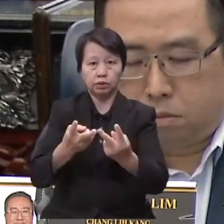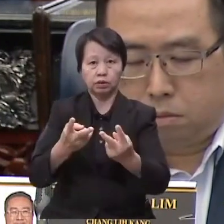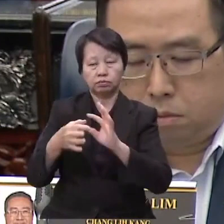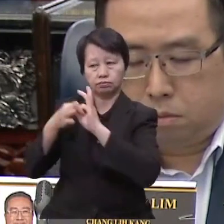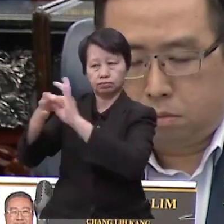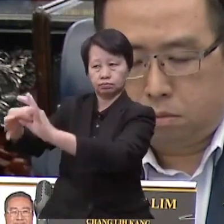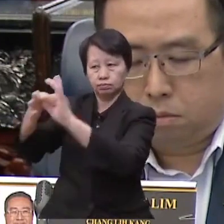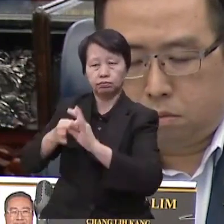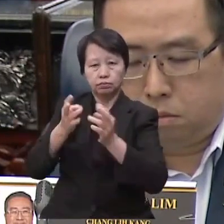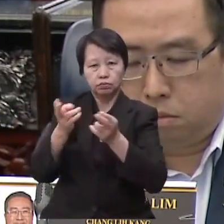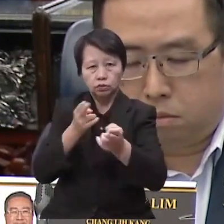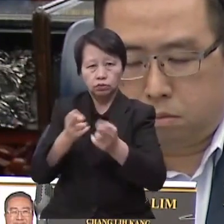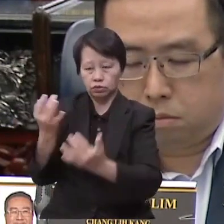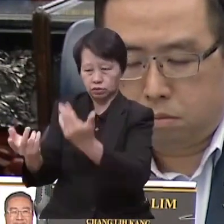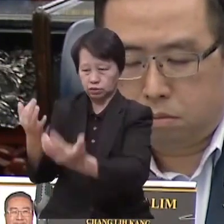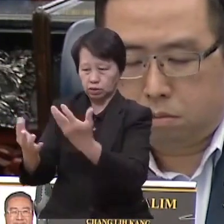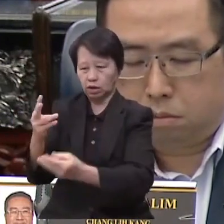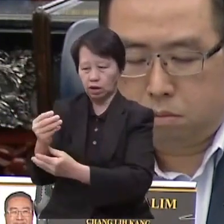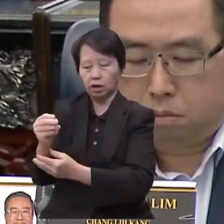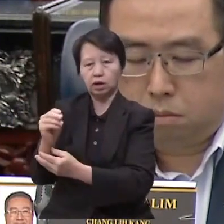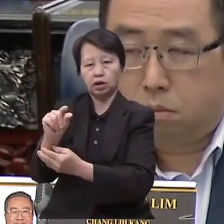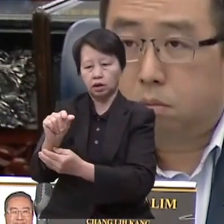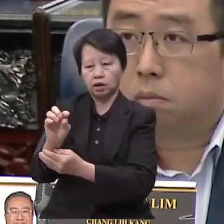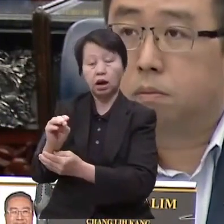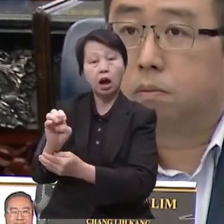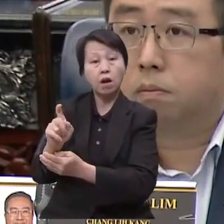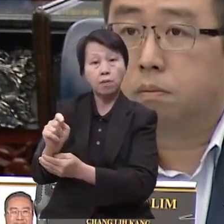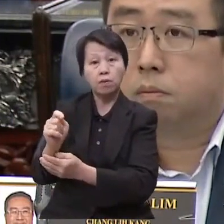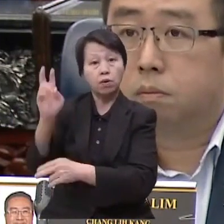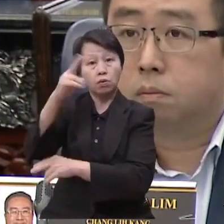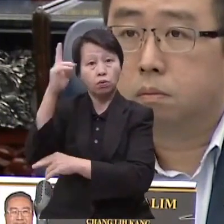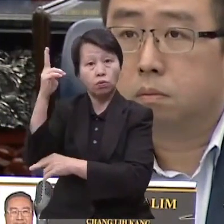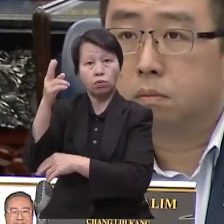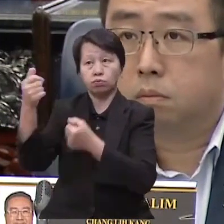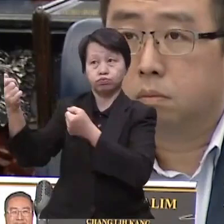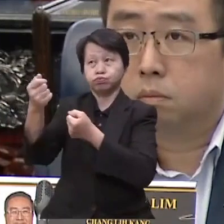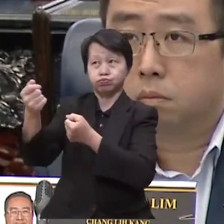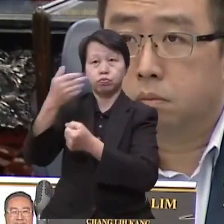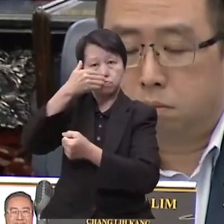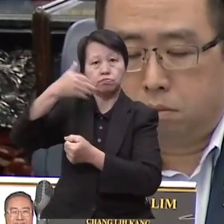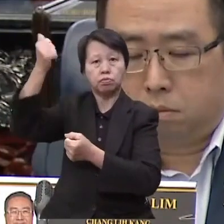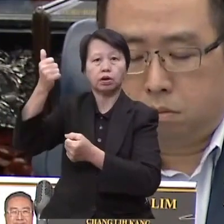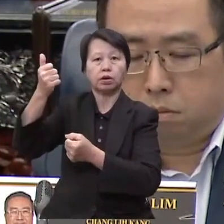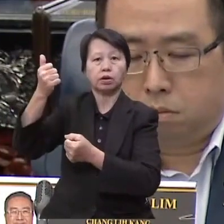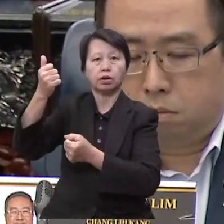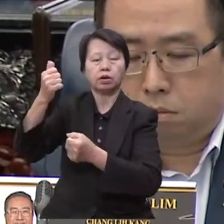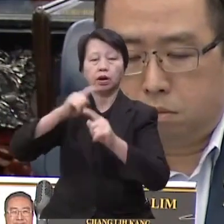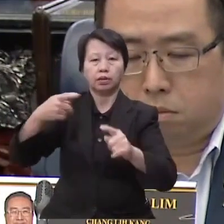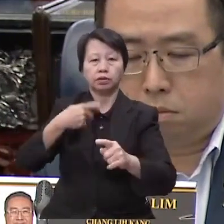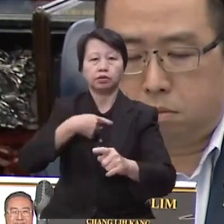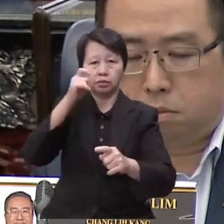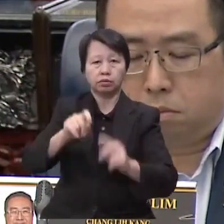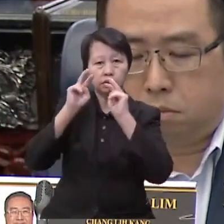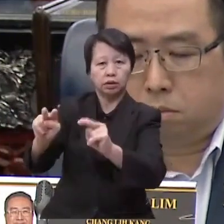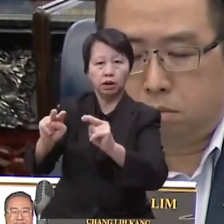kerjasama pengurusan akaran tanah gambut dan hutan serta pemadaman kebakaran yang berkesan tapi kita juga kena